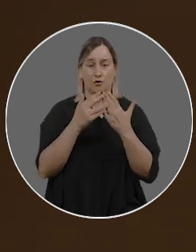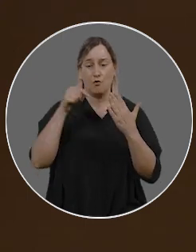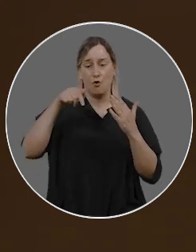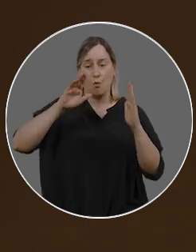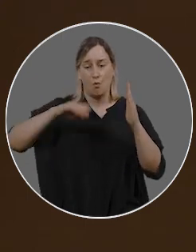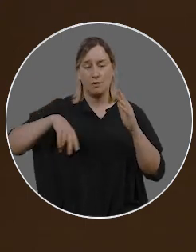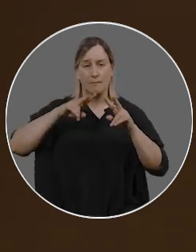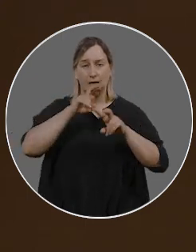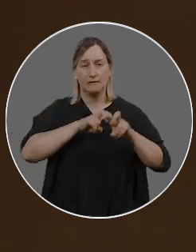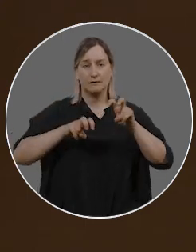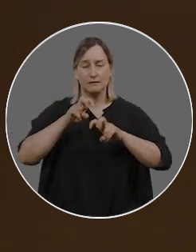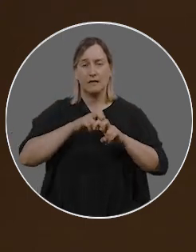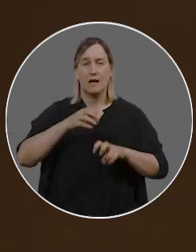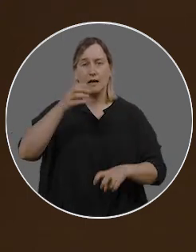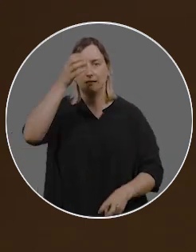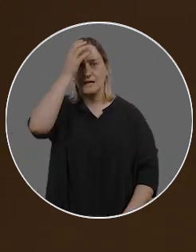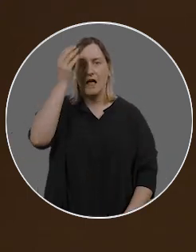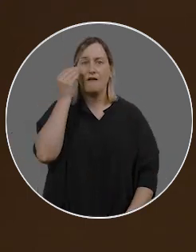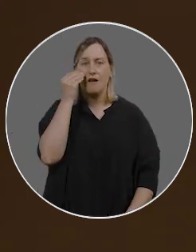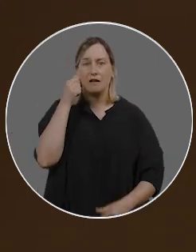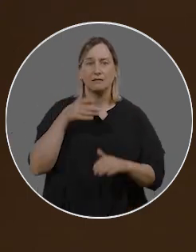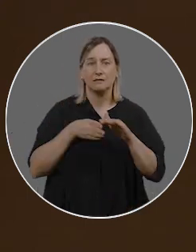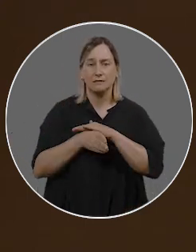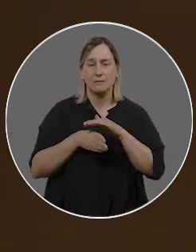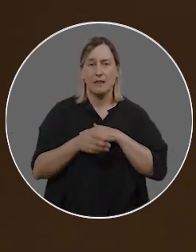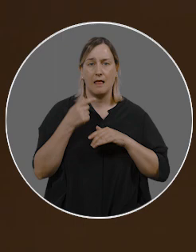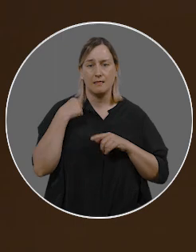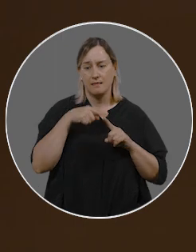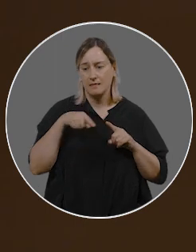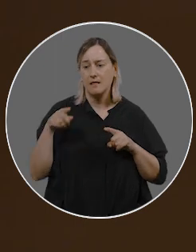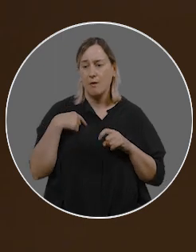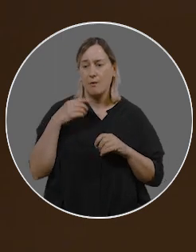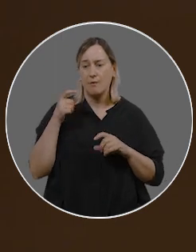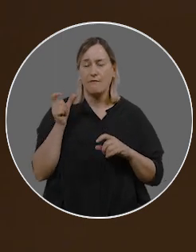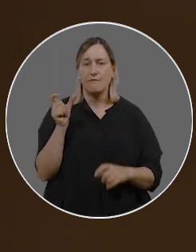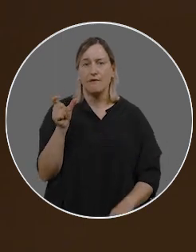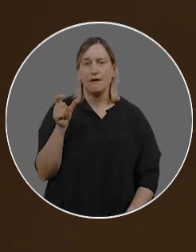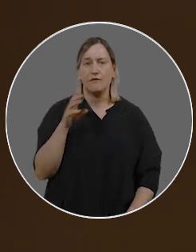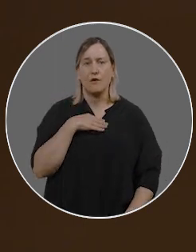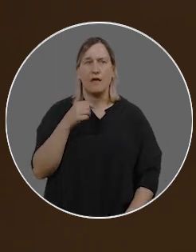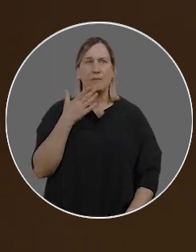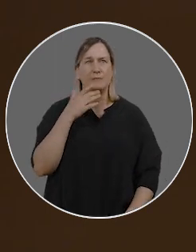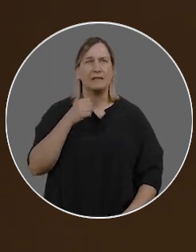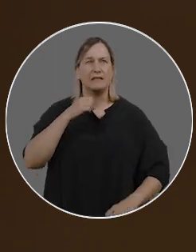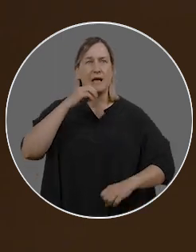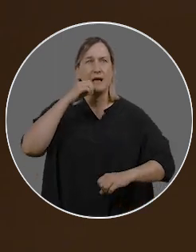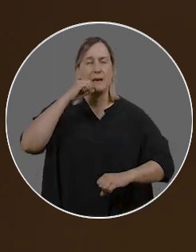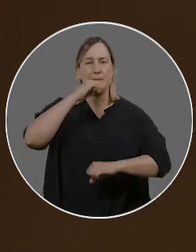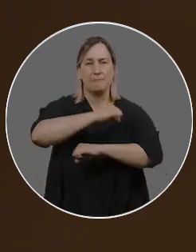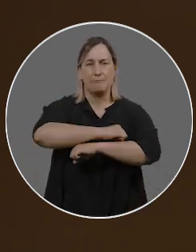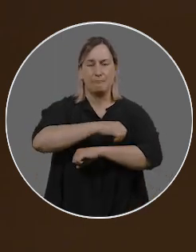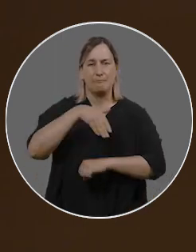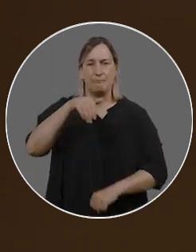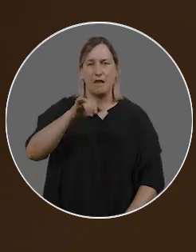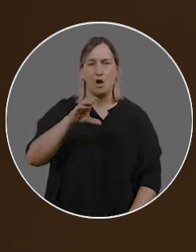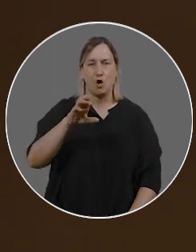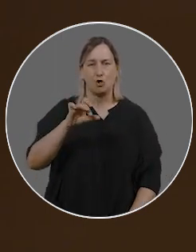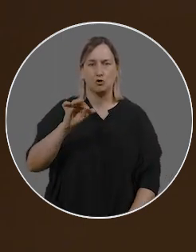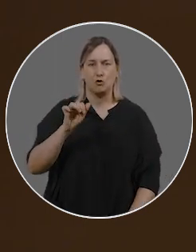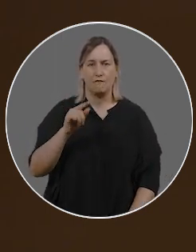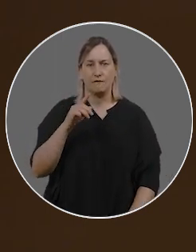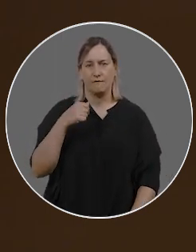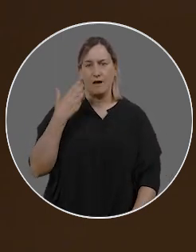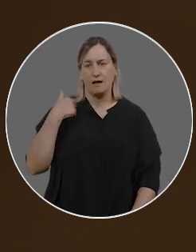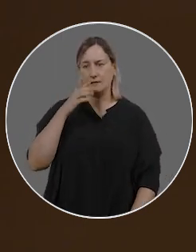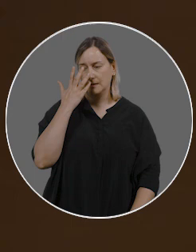cerca d'intel·ligència artificial i accessibilitat. Hi ha un vídeo de Microsoft de fa 5 anys i fa 3